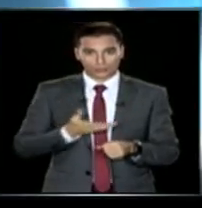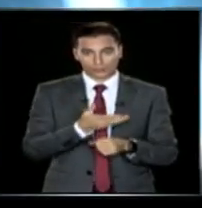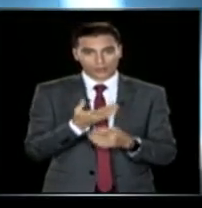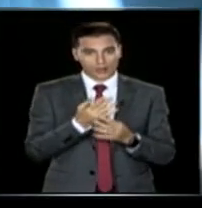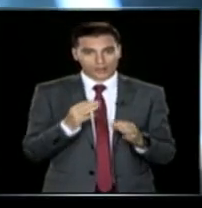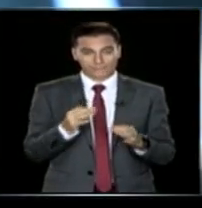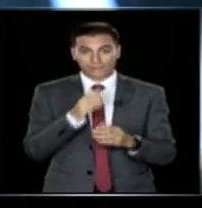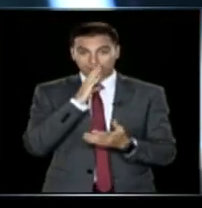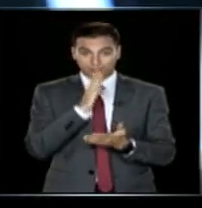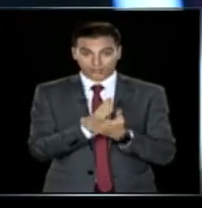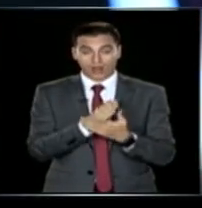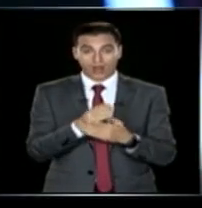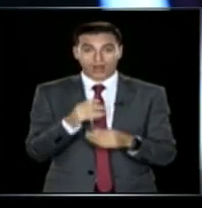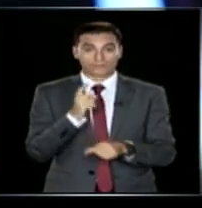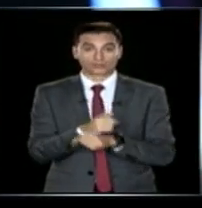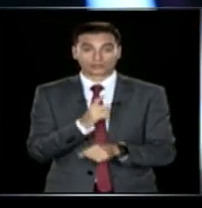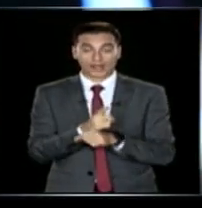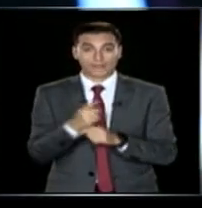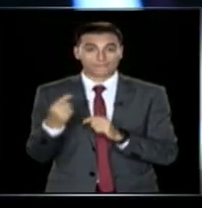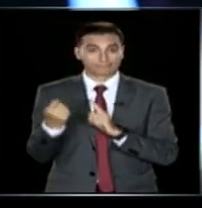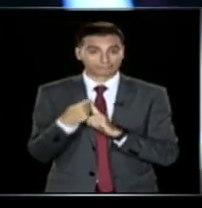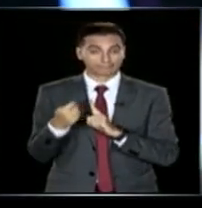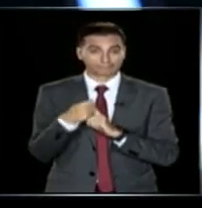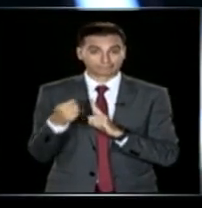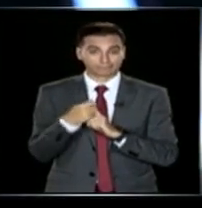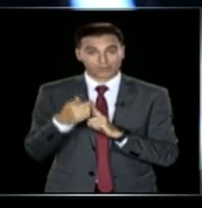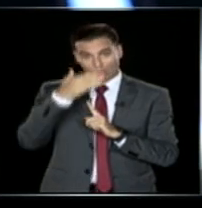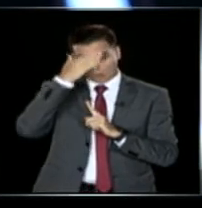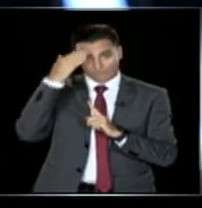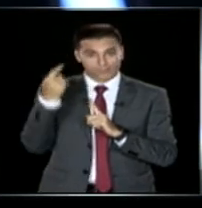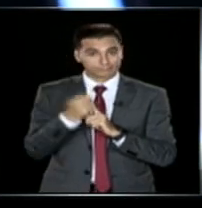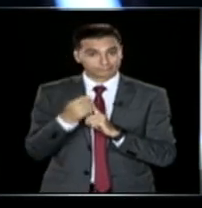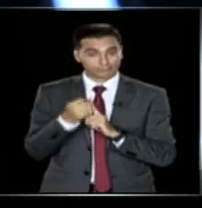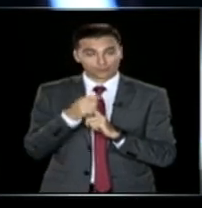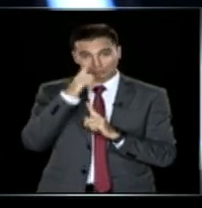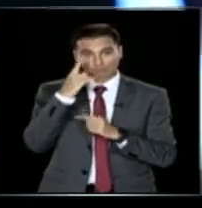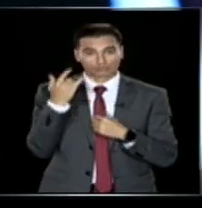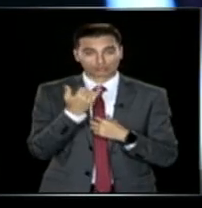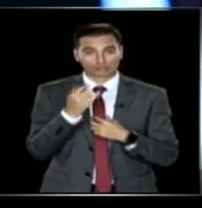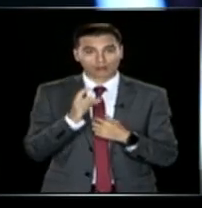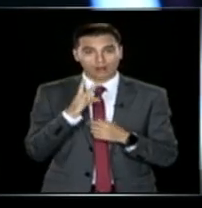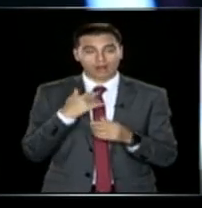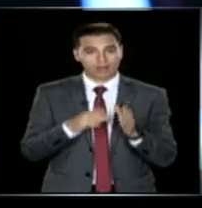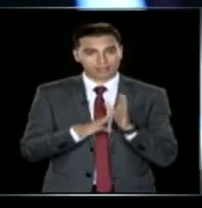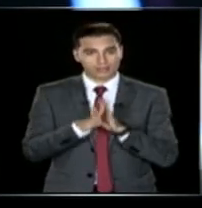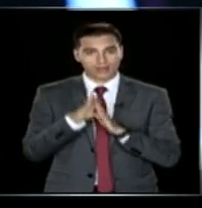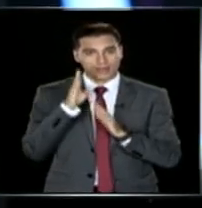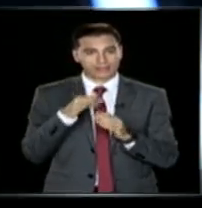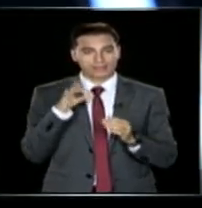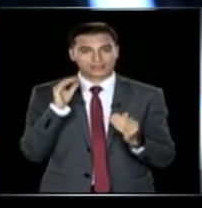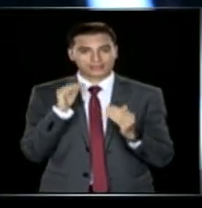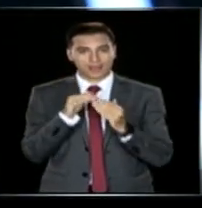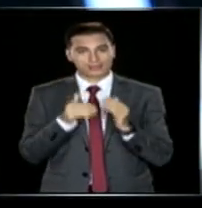المدير الفني بيشتغل معنا شغل عالي جدا، يعني هو دايما بينصحنا وبيدينا خبراته، وان شاء الله هنكون عنده حسن ظنه وثقته فينا ونكون قد التحدي في ماتش